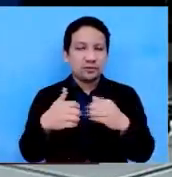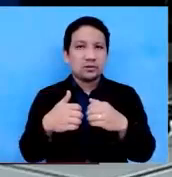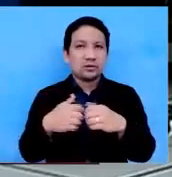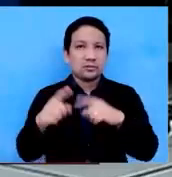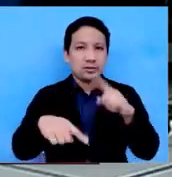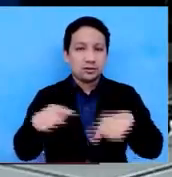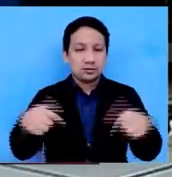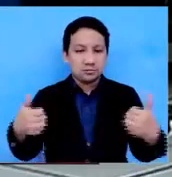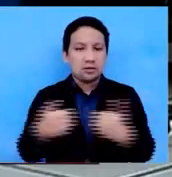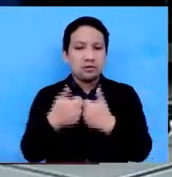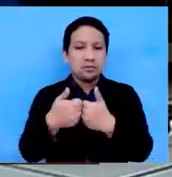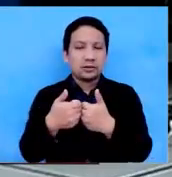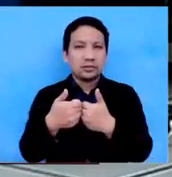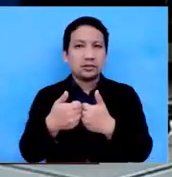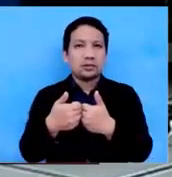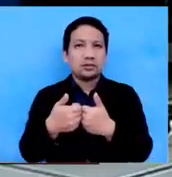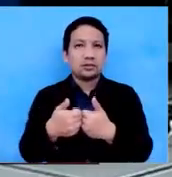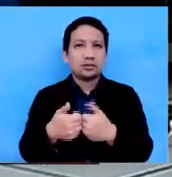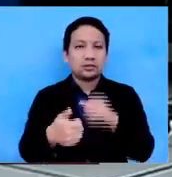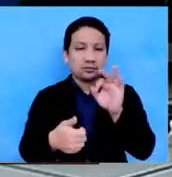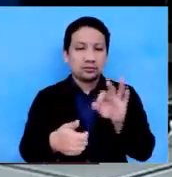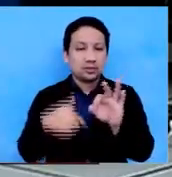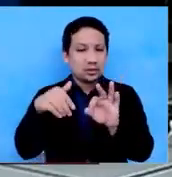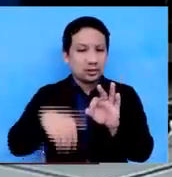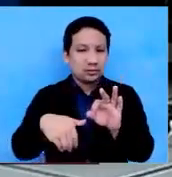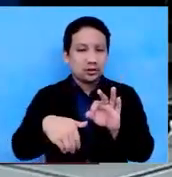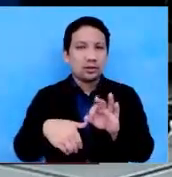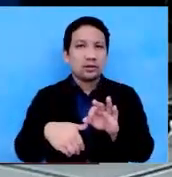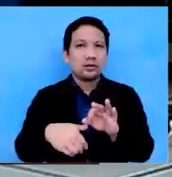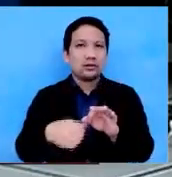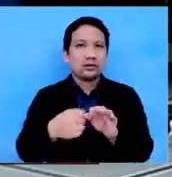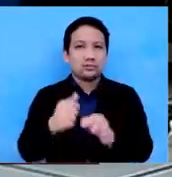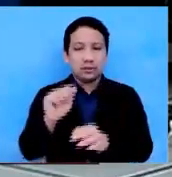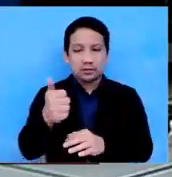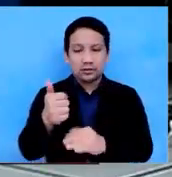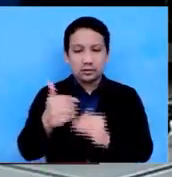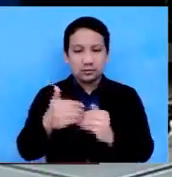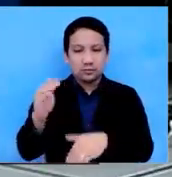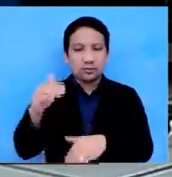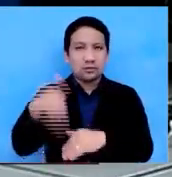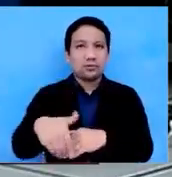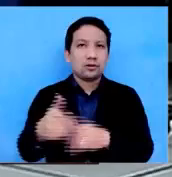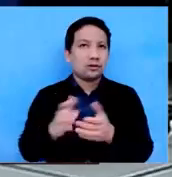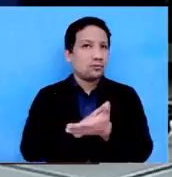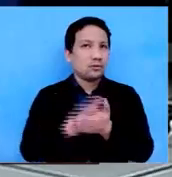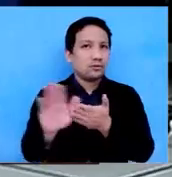collision 9 PM. Pero mga lagpas 10 PM, na-clear out na po yan